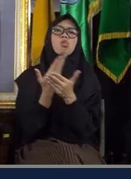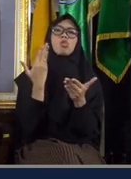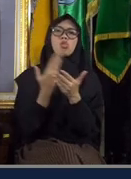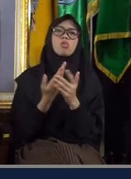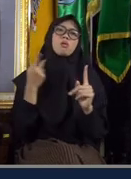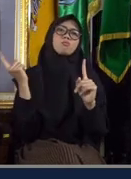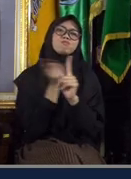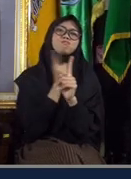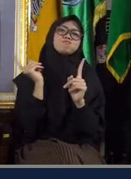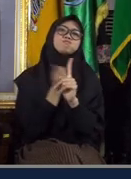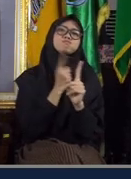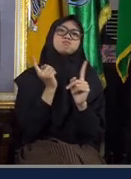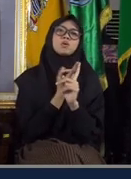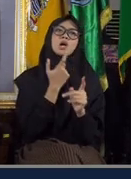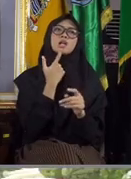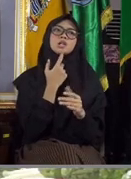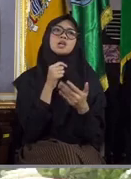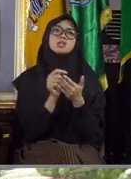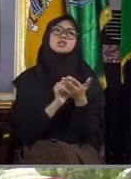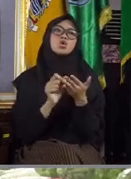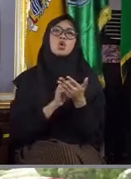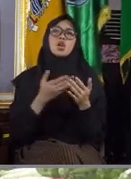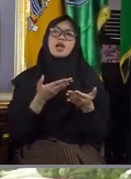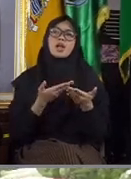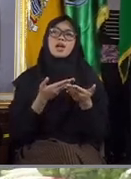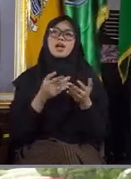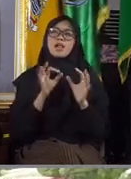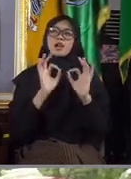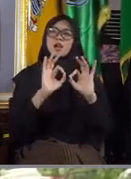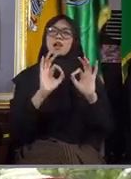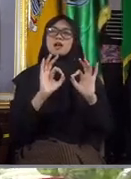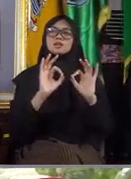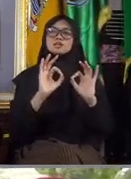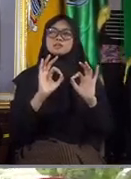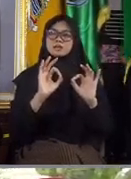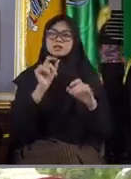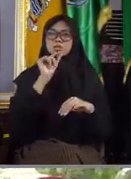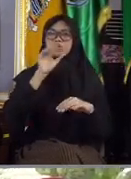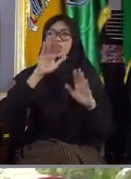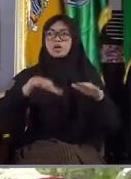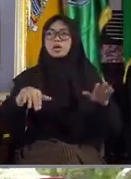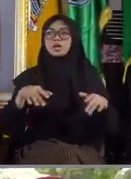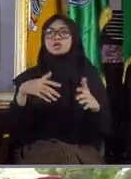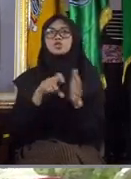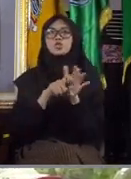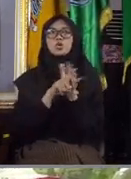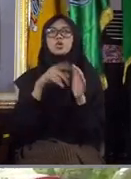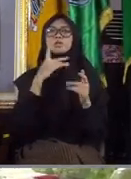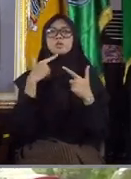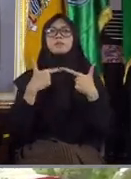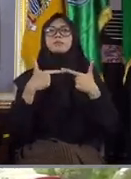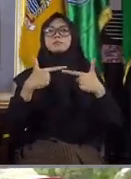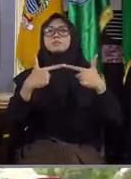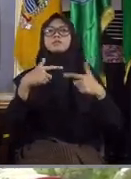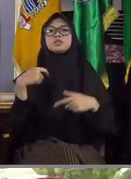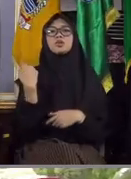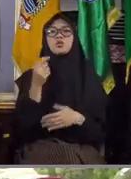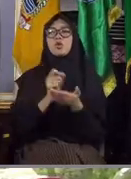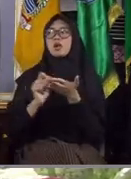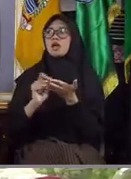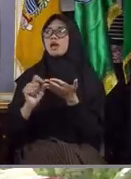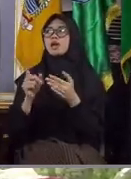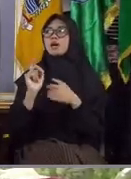sekolah yang layak anak kota yang layak anak yang tidak statement B sekolah karena kalau enggak kalaupun isinya ini